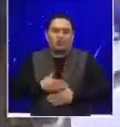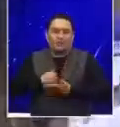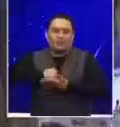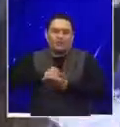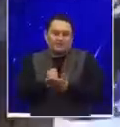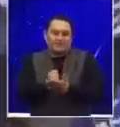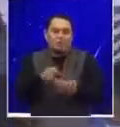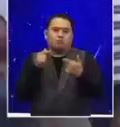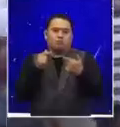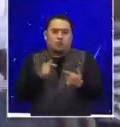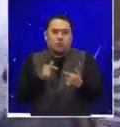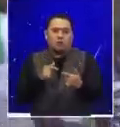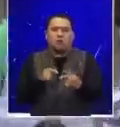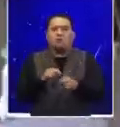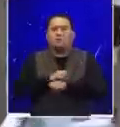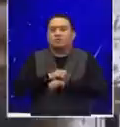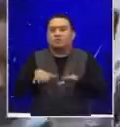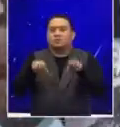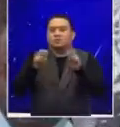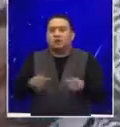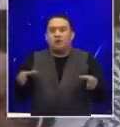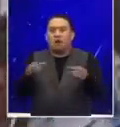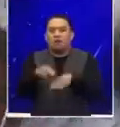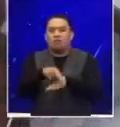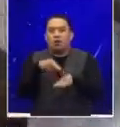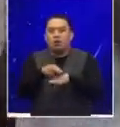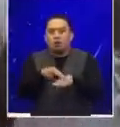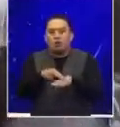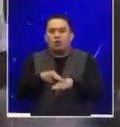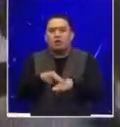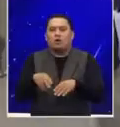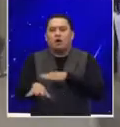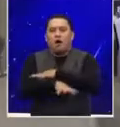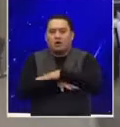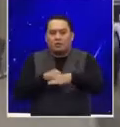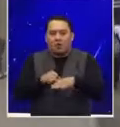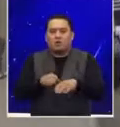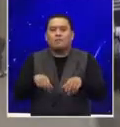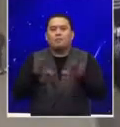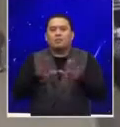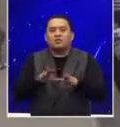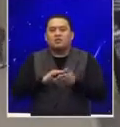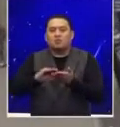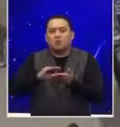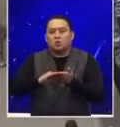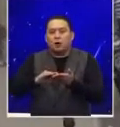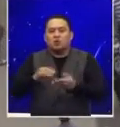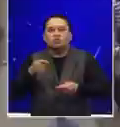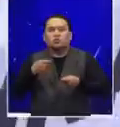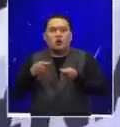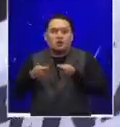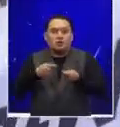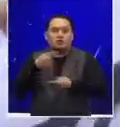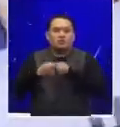основное требование протестующих, распустив специальный отряд полиции по борьбе с ограблениями. По данным местных СМИ, протест координируется